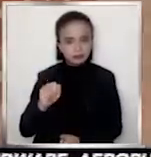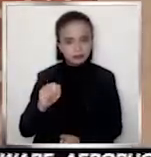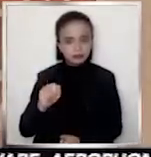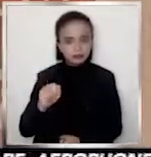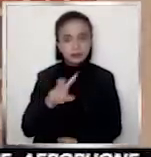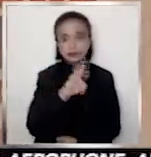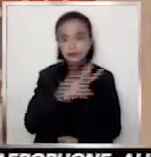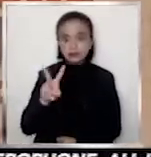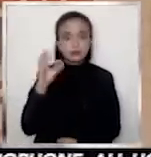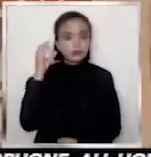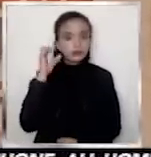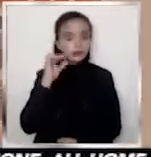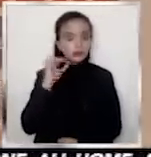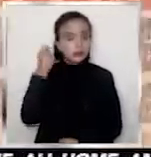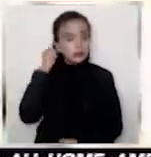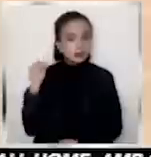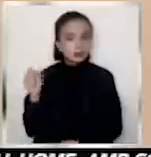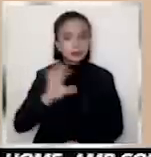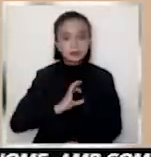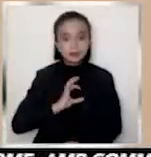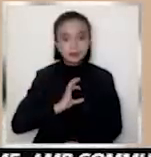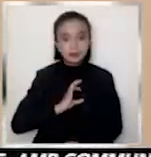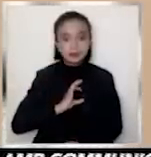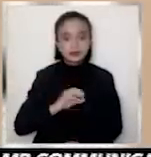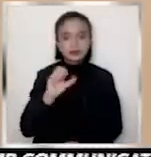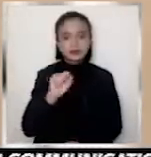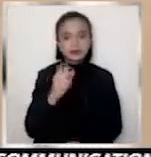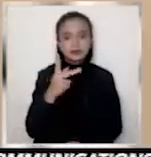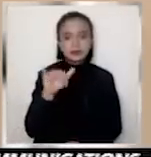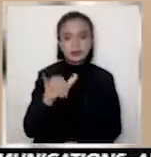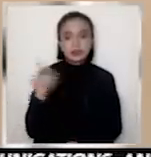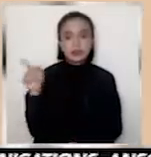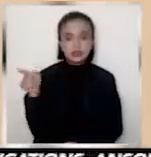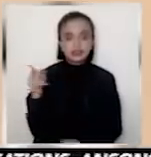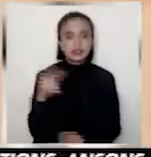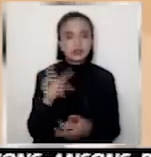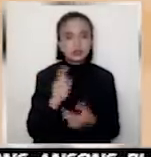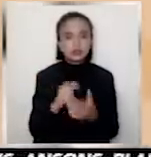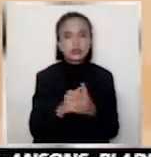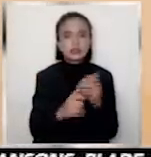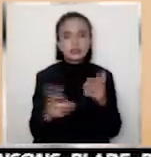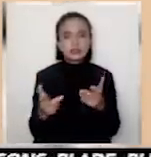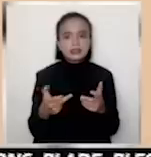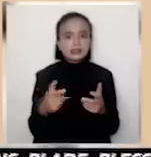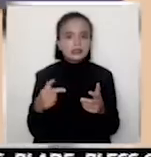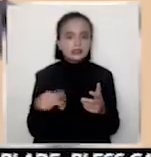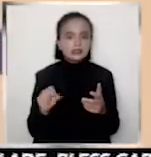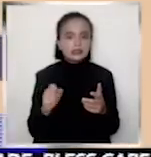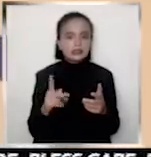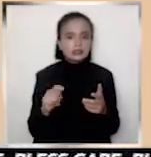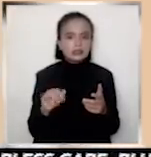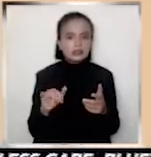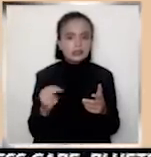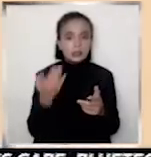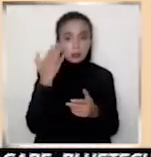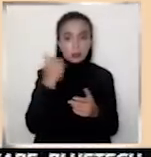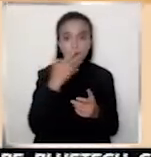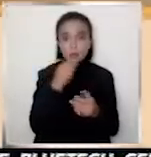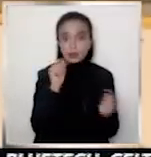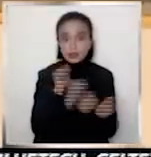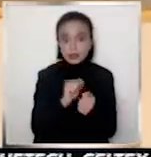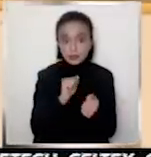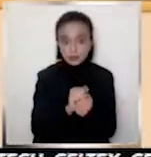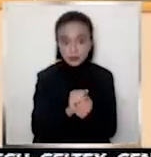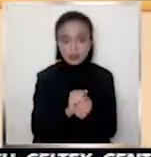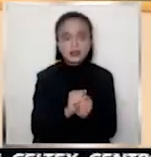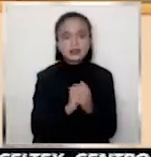Philippine National Senior Level Sky Chua ang magpapainit ng ice skating rink. Dahil kasama rin nila sa series ang no less than the